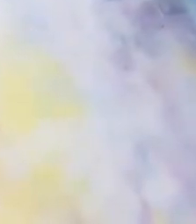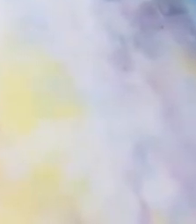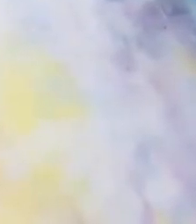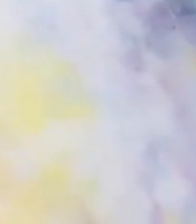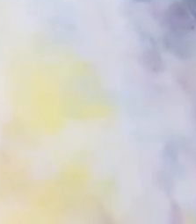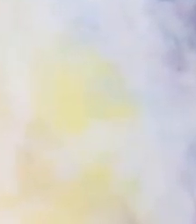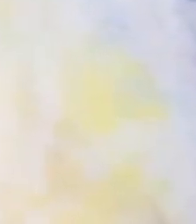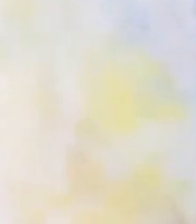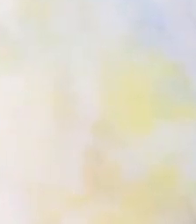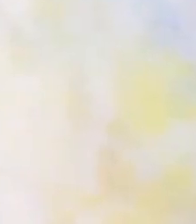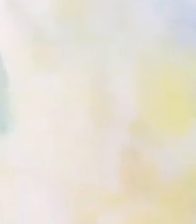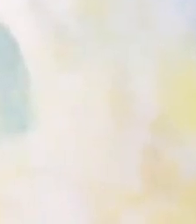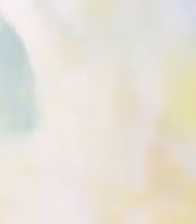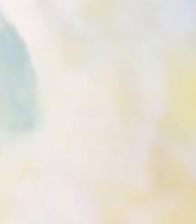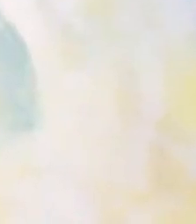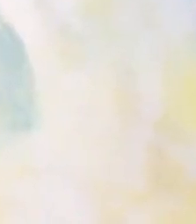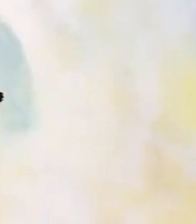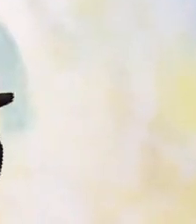sura